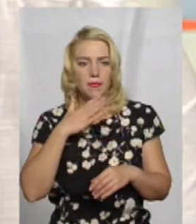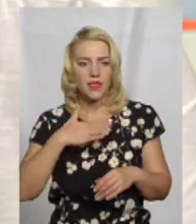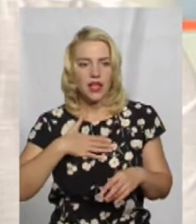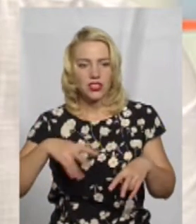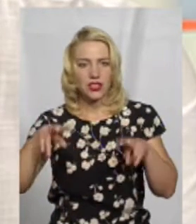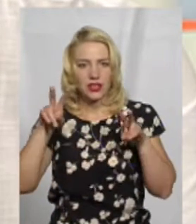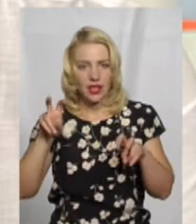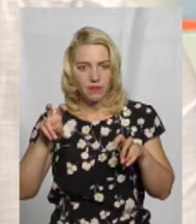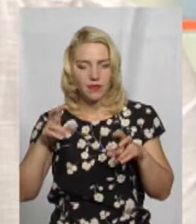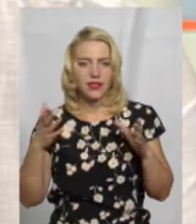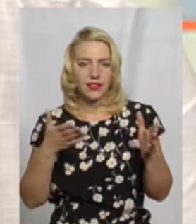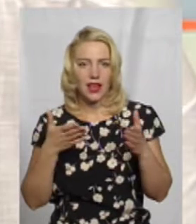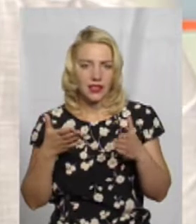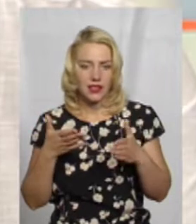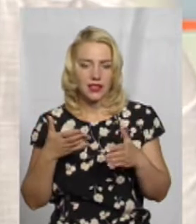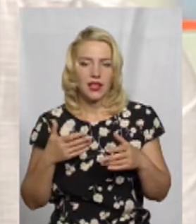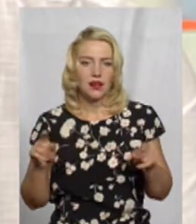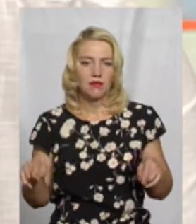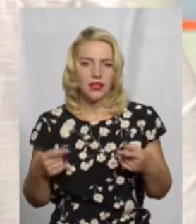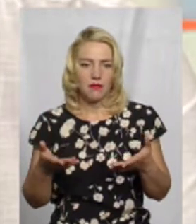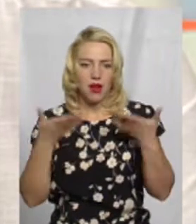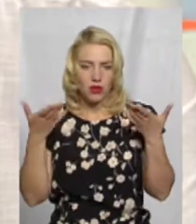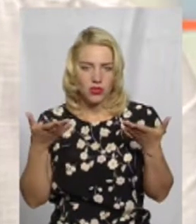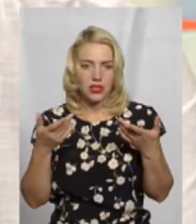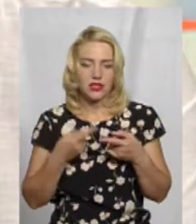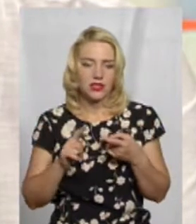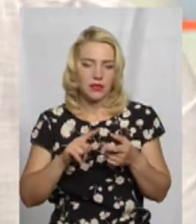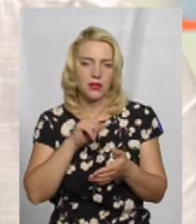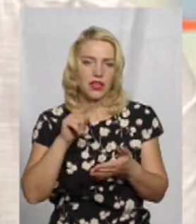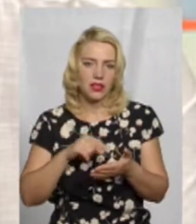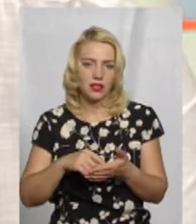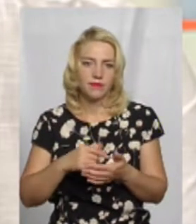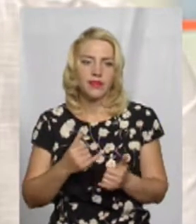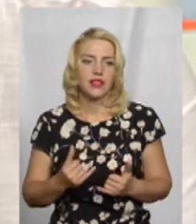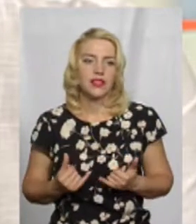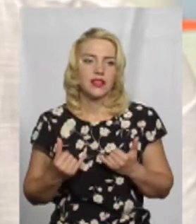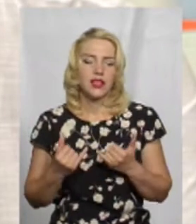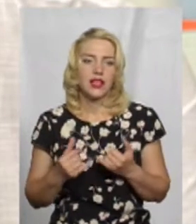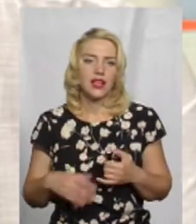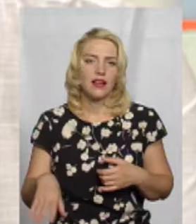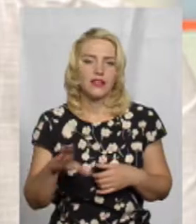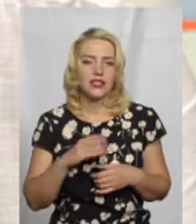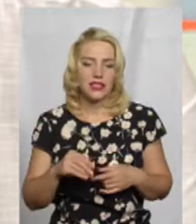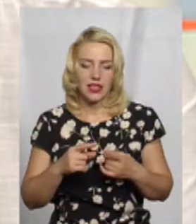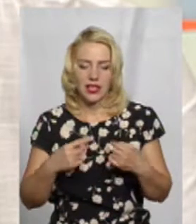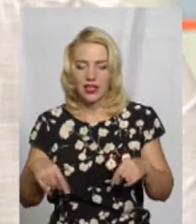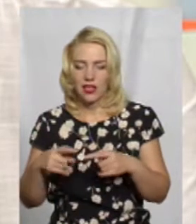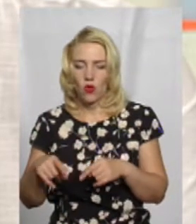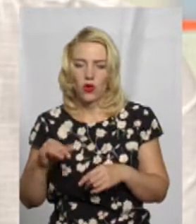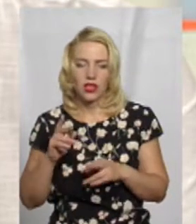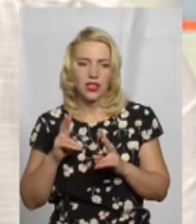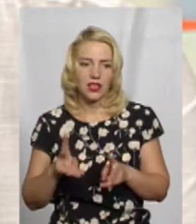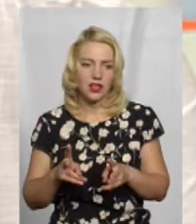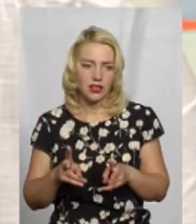наших тім, які піднімаються ці питання для всіх категорій, як